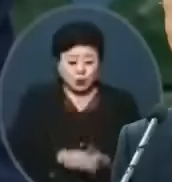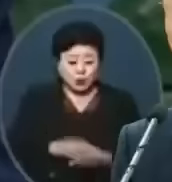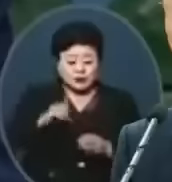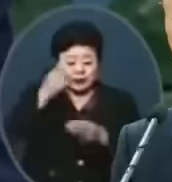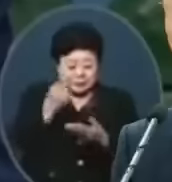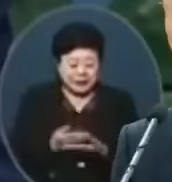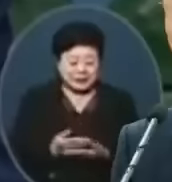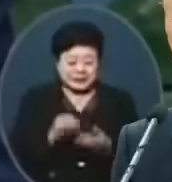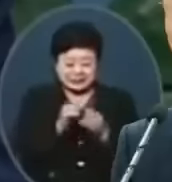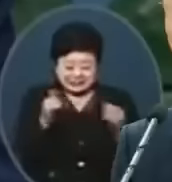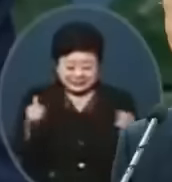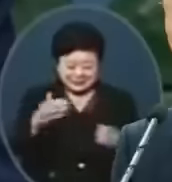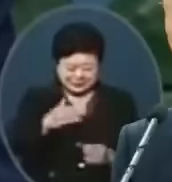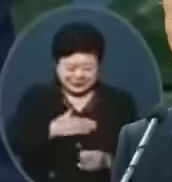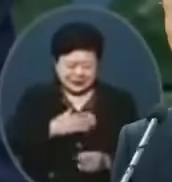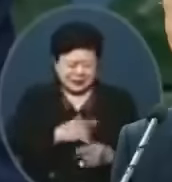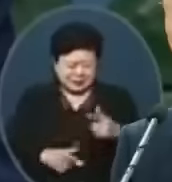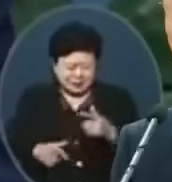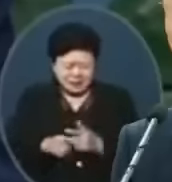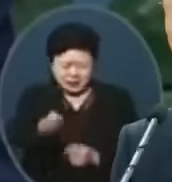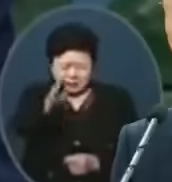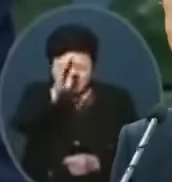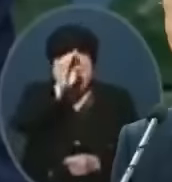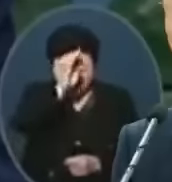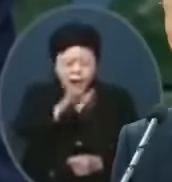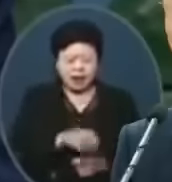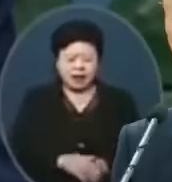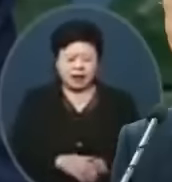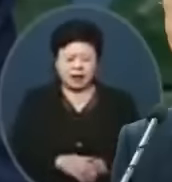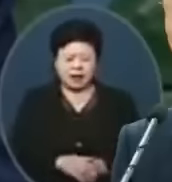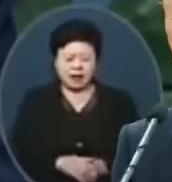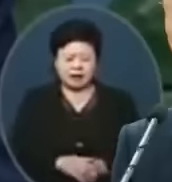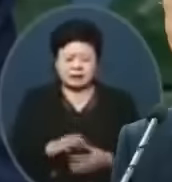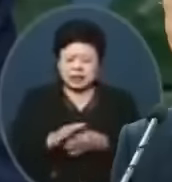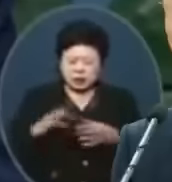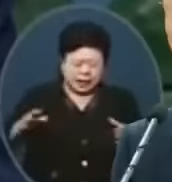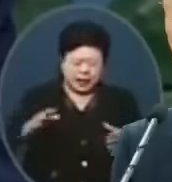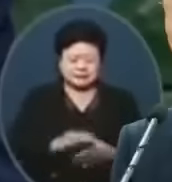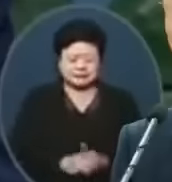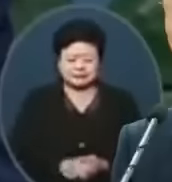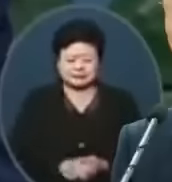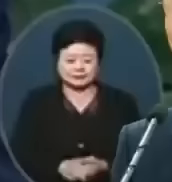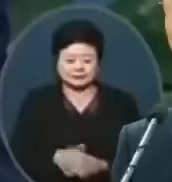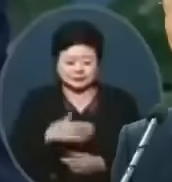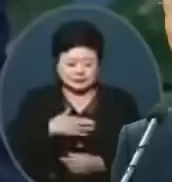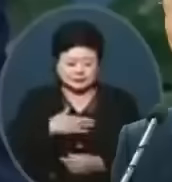응답받는 사람은 나는 더 이상 이 병에 끌려 다니지 않겠다,